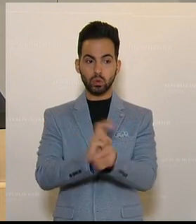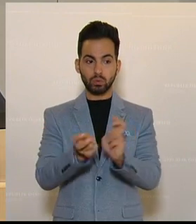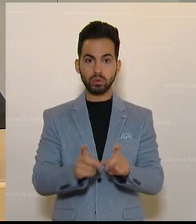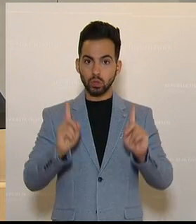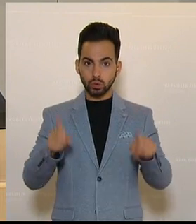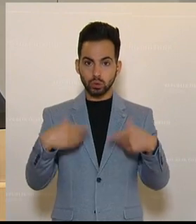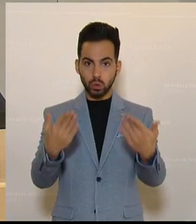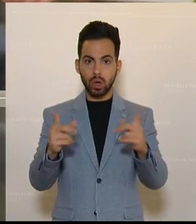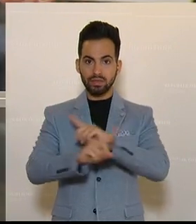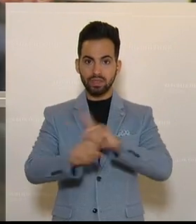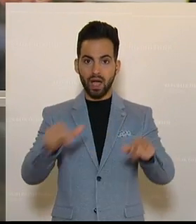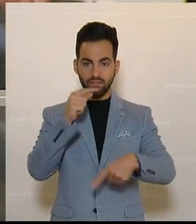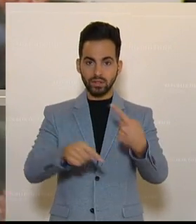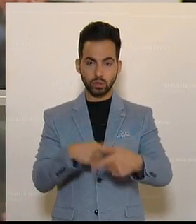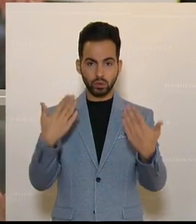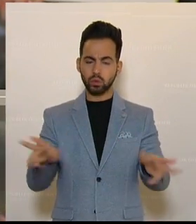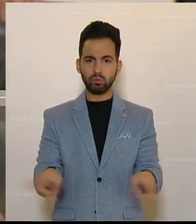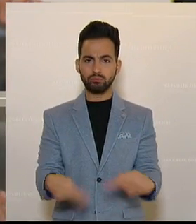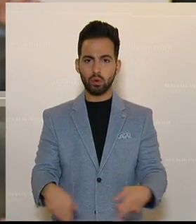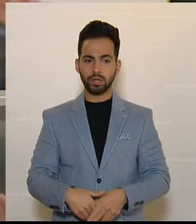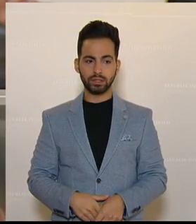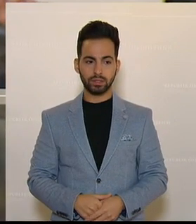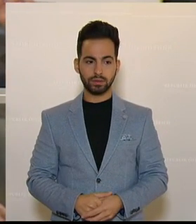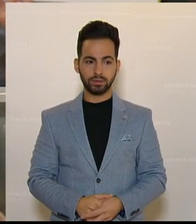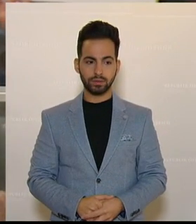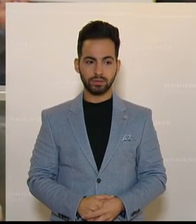nicht betrieben wird. Das geht so nicht.